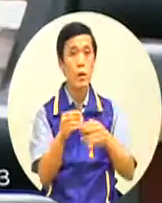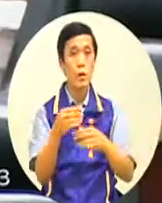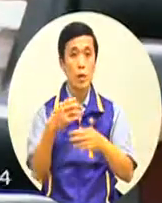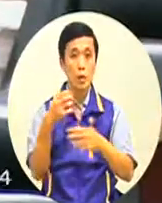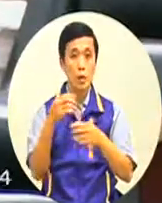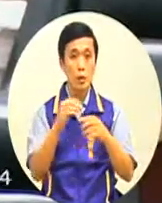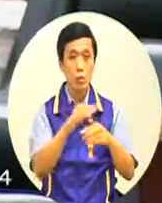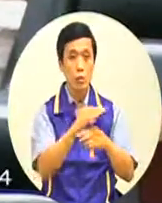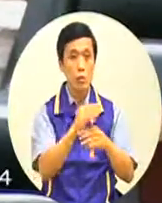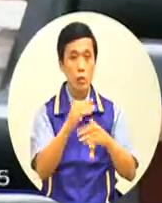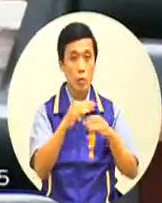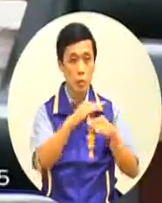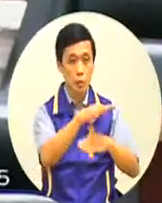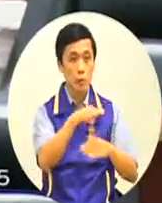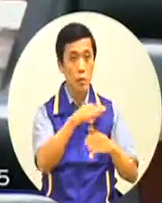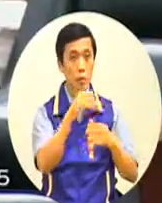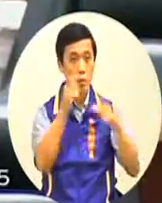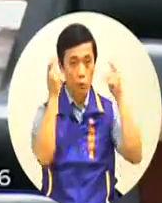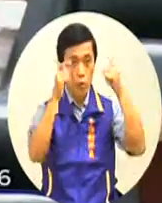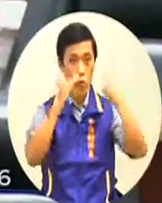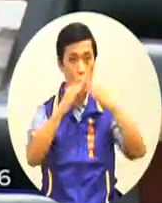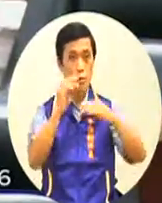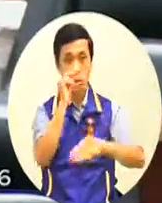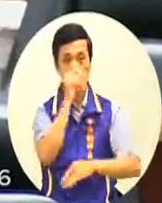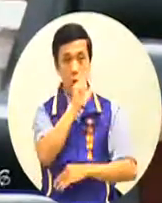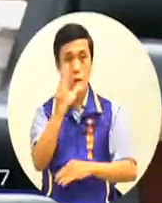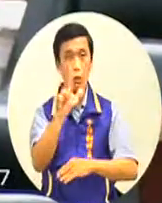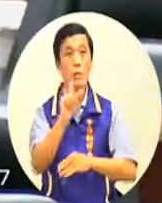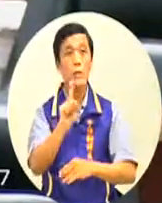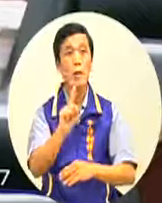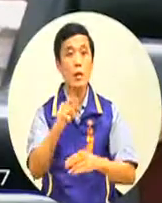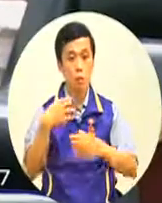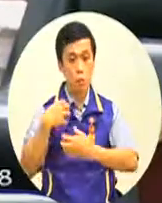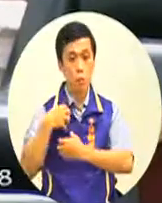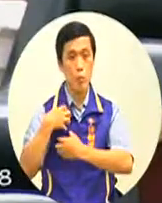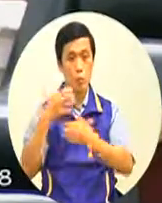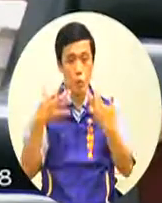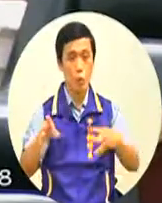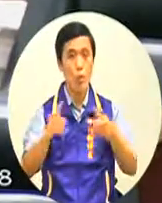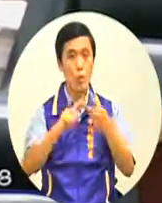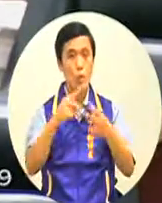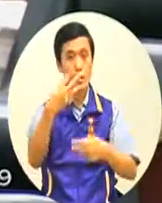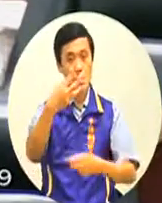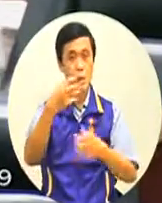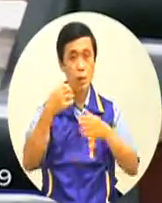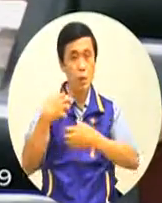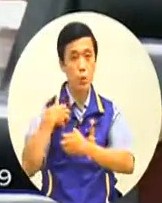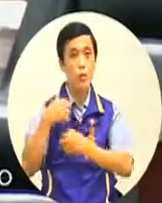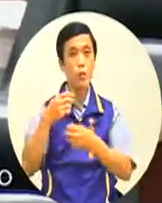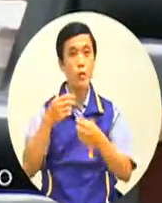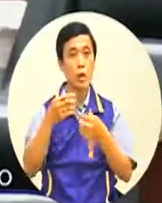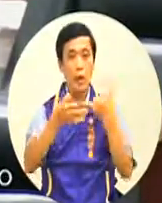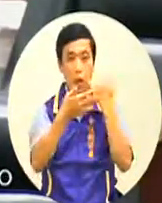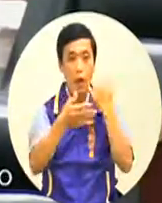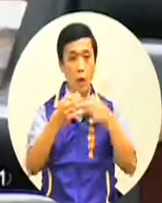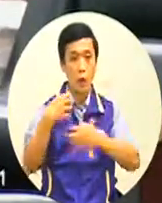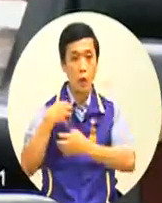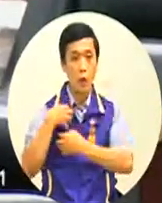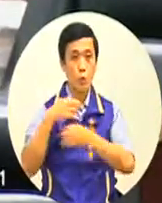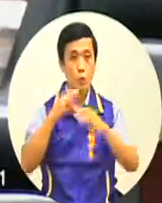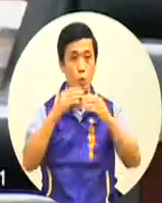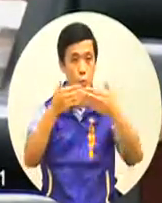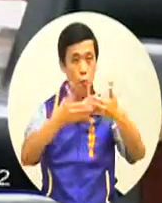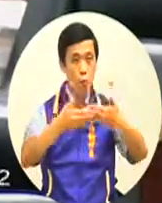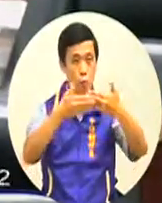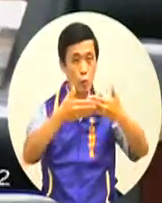方单位的互动，各用其有些特色，让军方的单位特别多，三军甚至海军陆战等等的，这些都是在高雄，